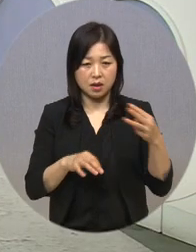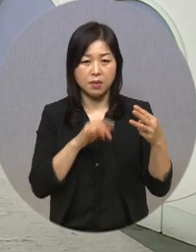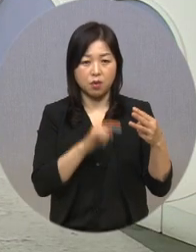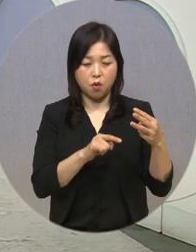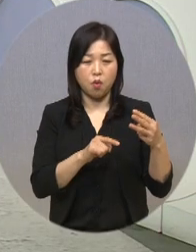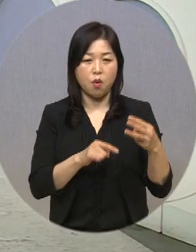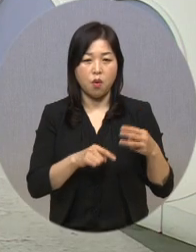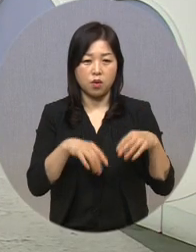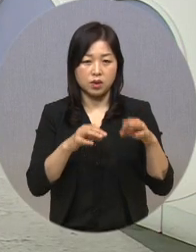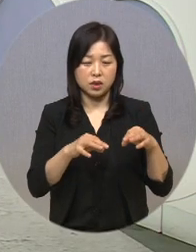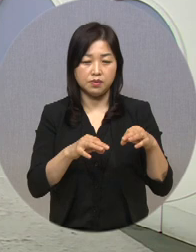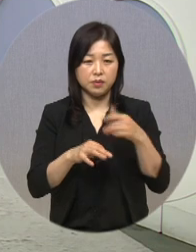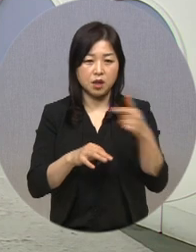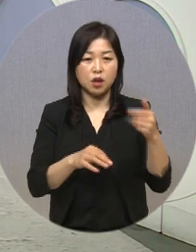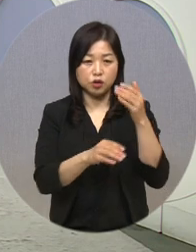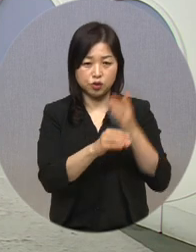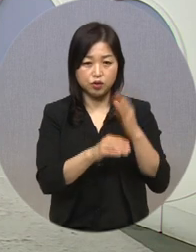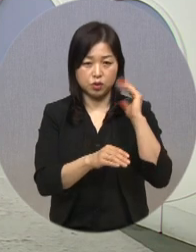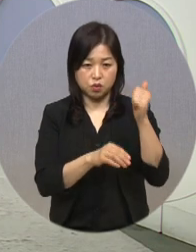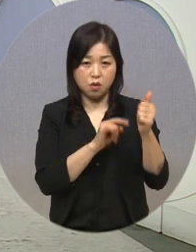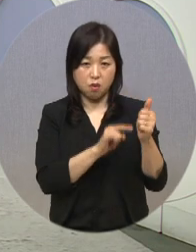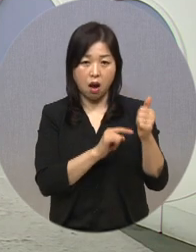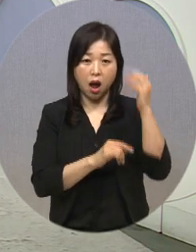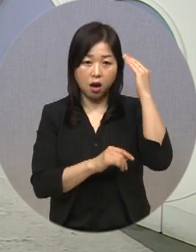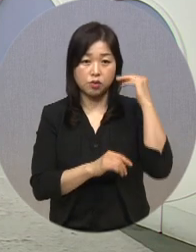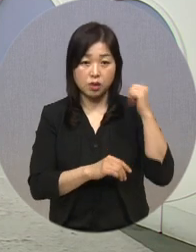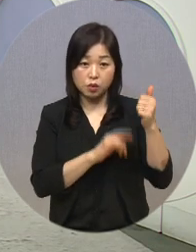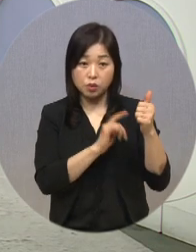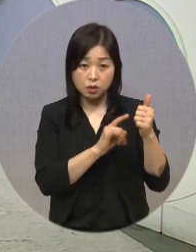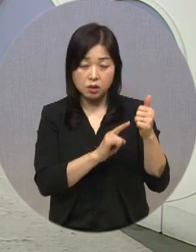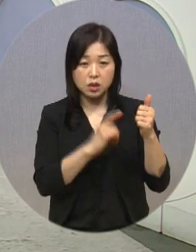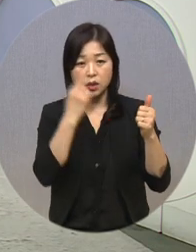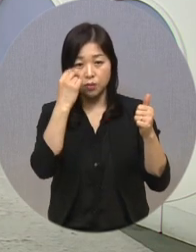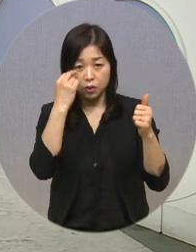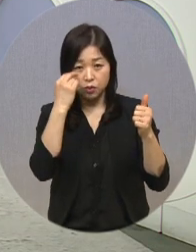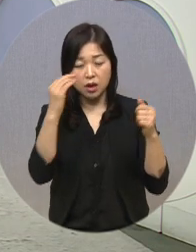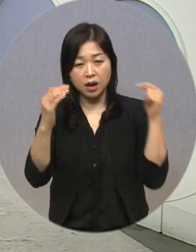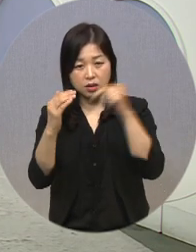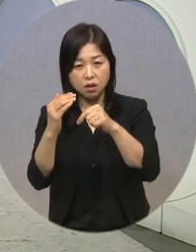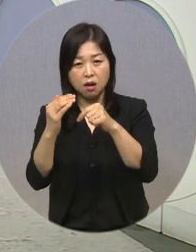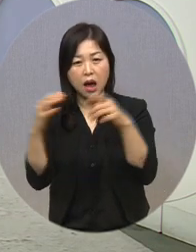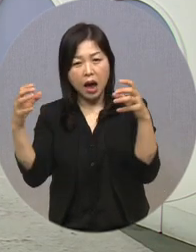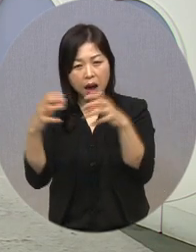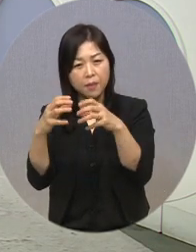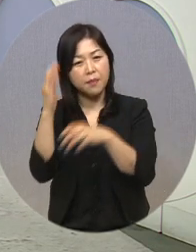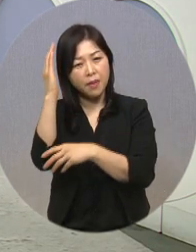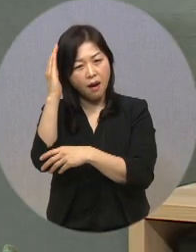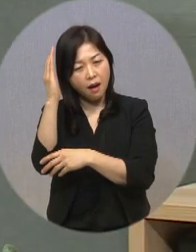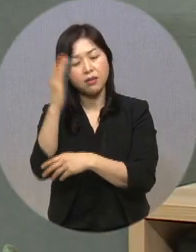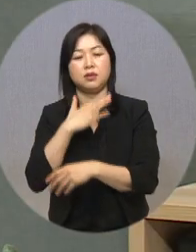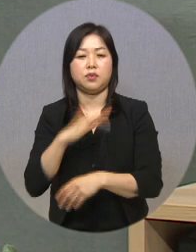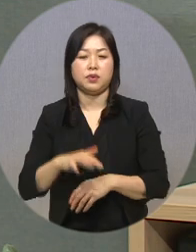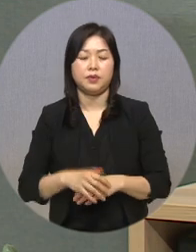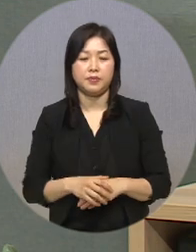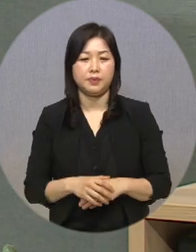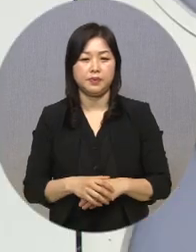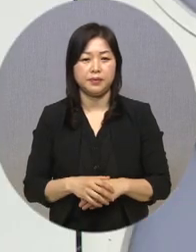저 뭐야 김대중 대통령하고 미국 한국의 대통령이 도대체 미국에 가서 합동 연설을 해본 적이 없어요.